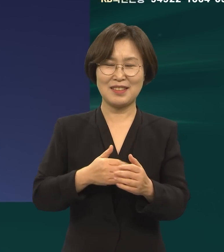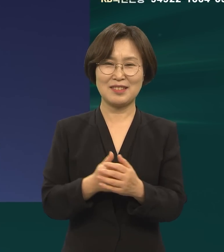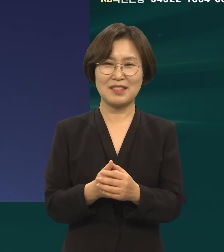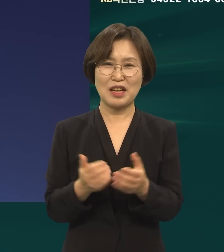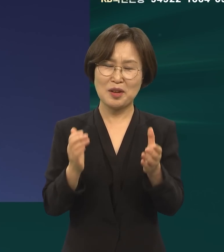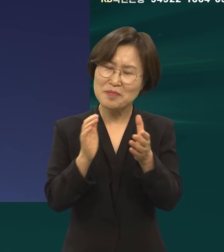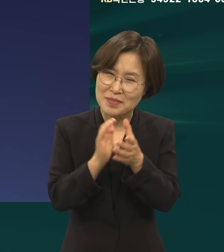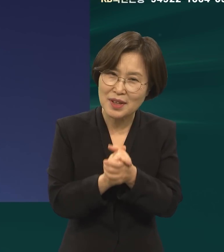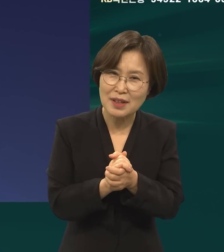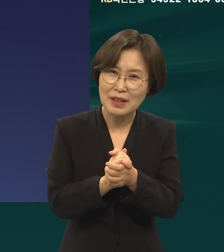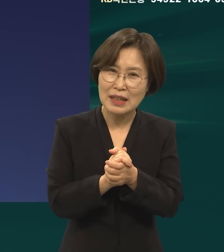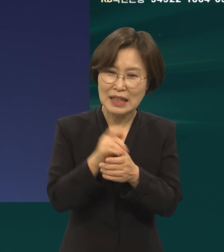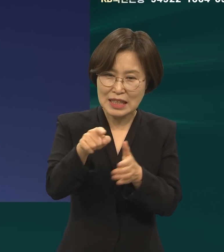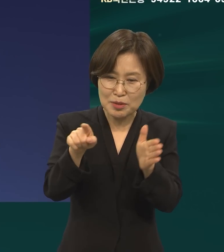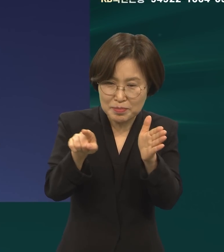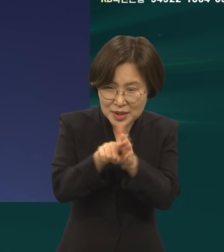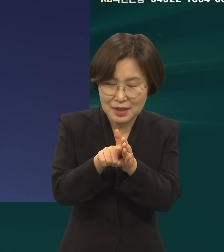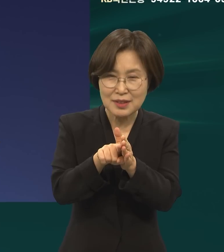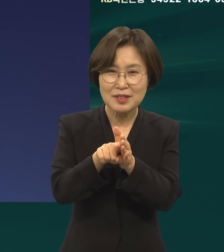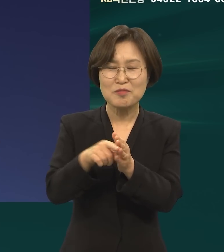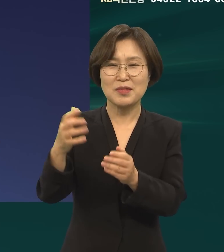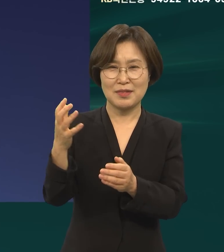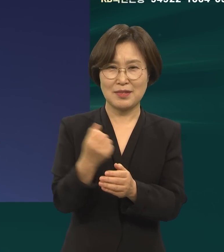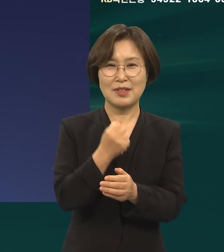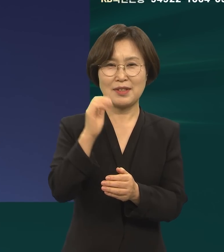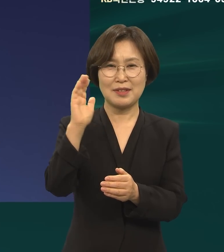이 믿음을 가지게 된 것입니다.